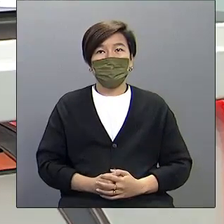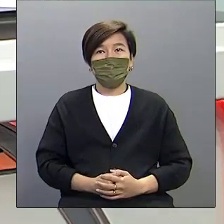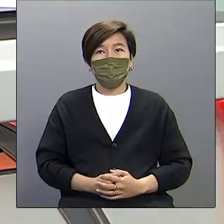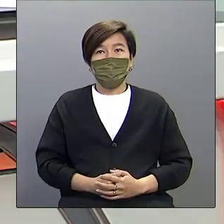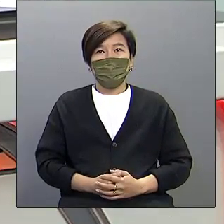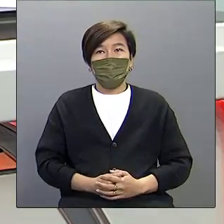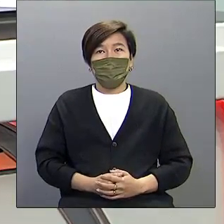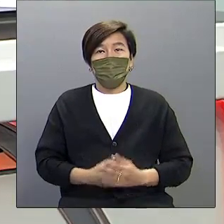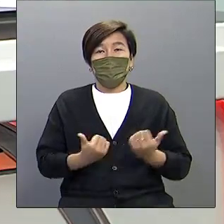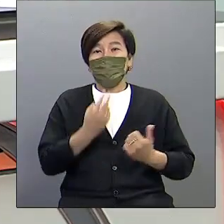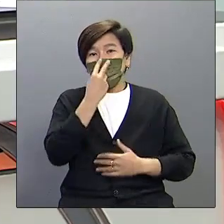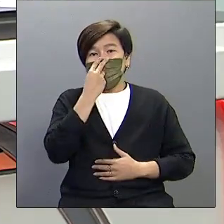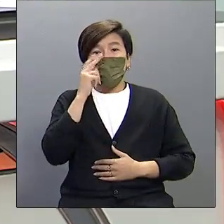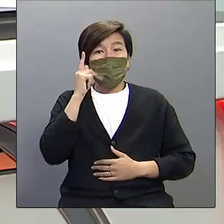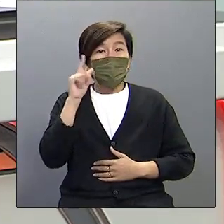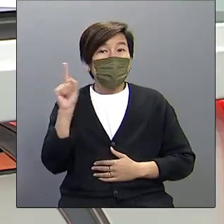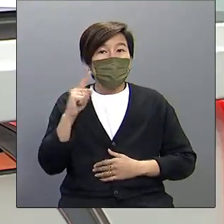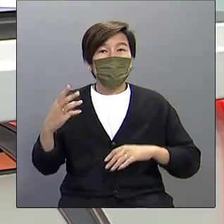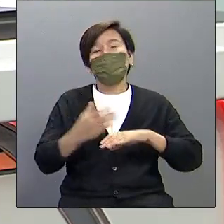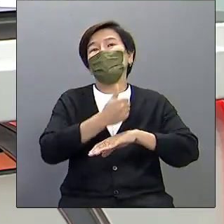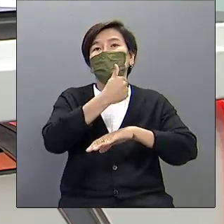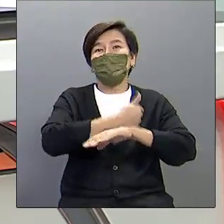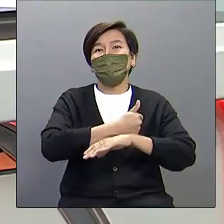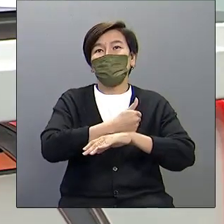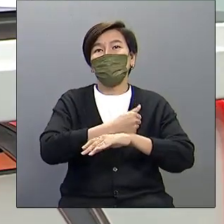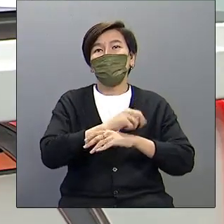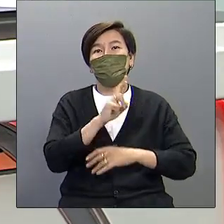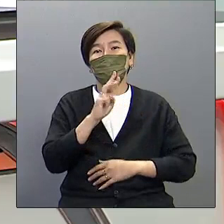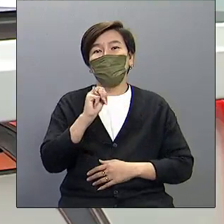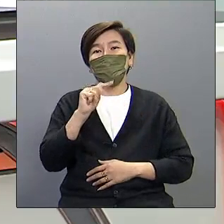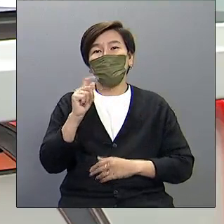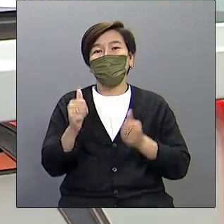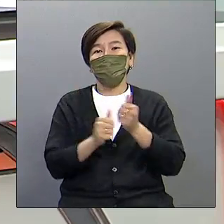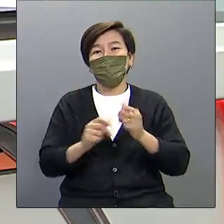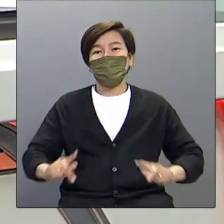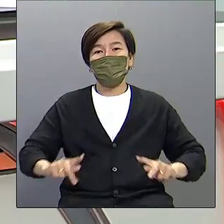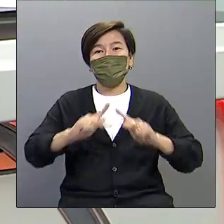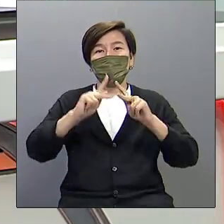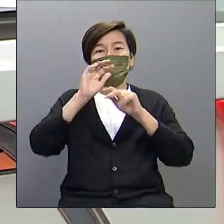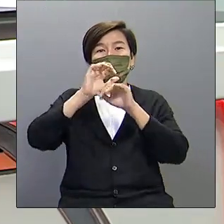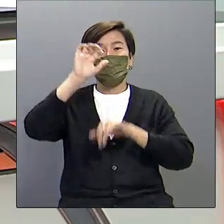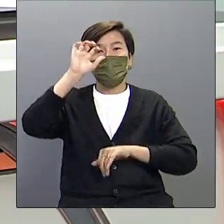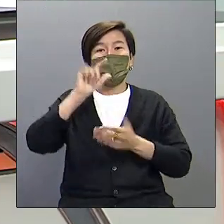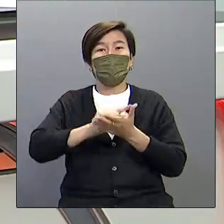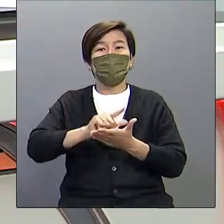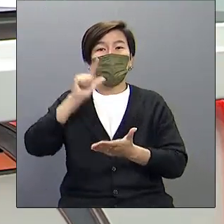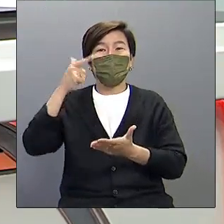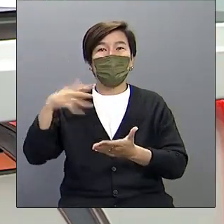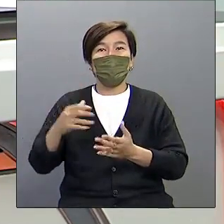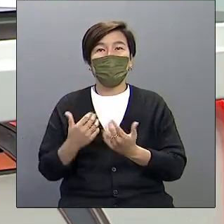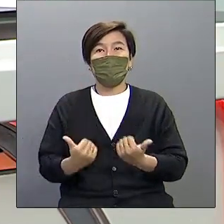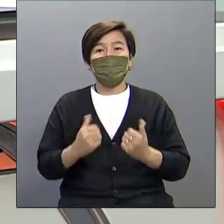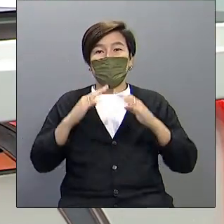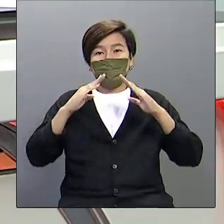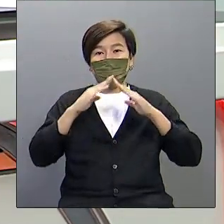ผู้ชมคะดูความเคลื่อนไหวการเมืองกันบ้างนะคะหลังจากลาออกจากตำแหน่งรัฐมนตรีช่วยว่าการกระทรวงมหาดไทยวันนี้นายนิพนธ์บุญยามณีเปิดบ้านที่จังหวั